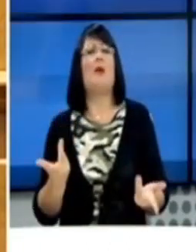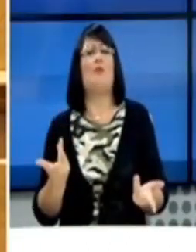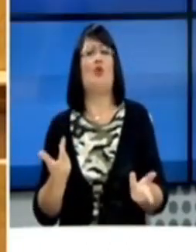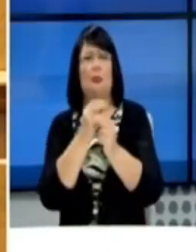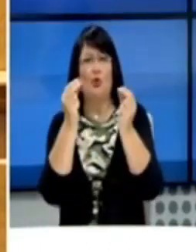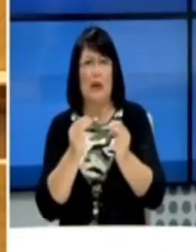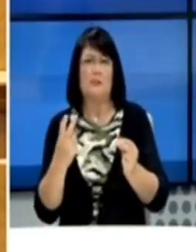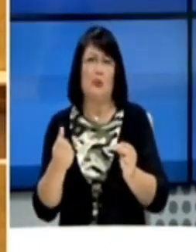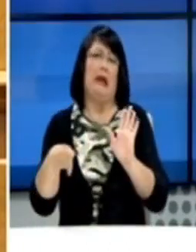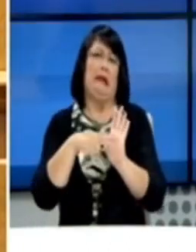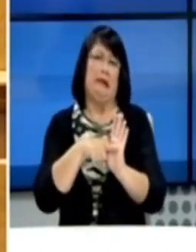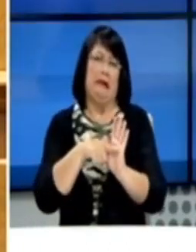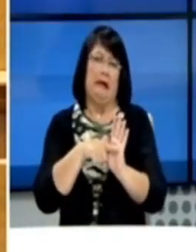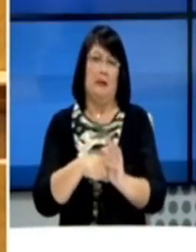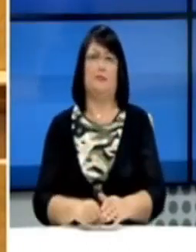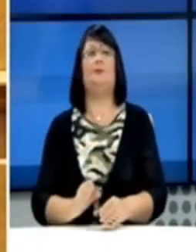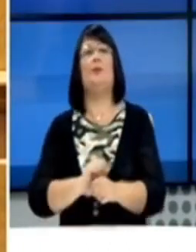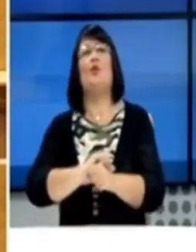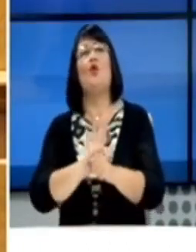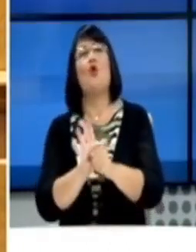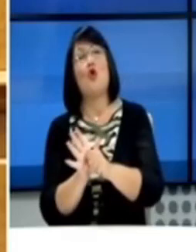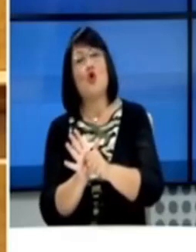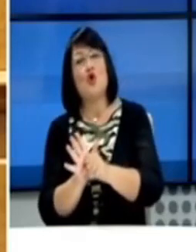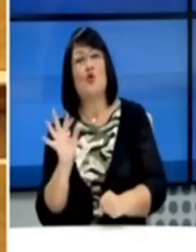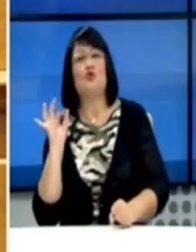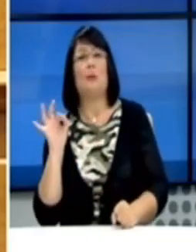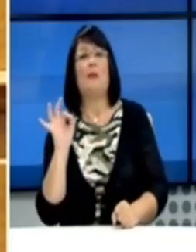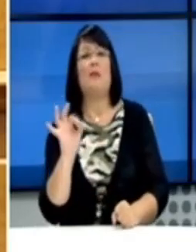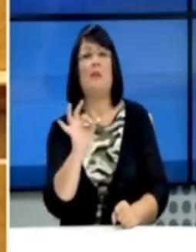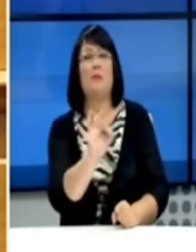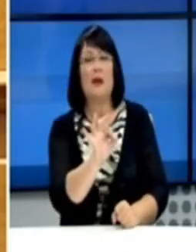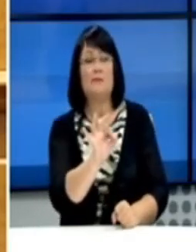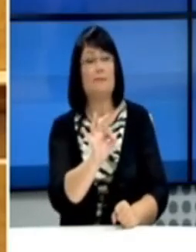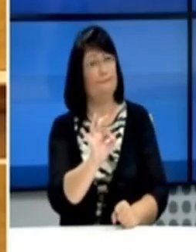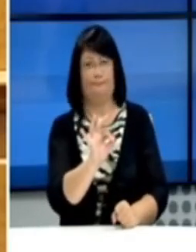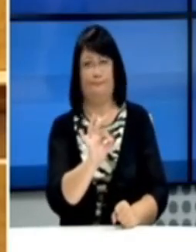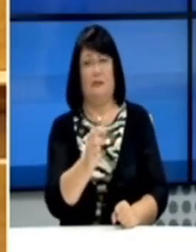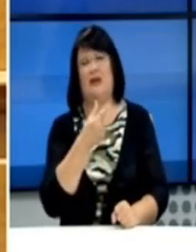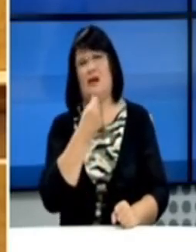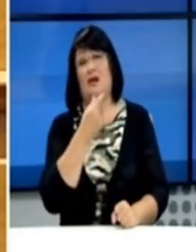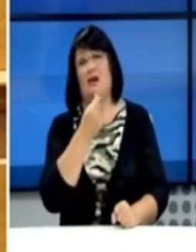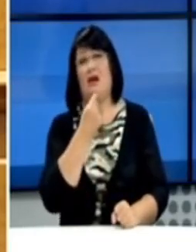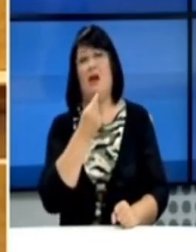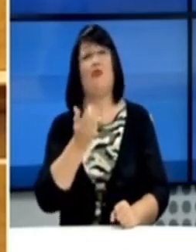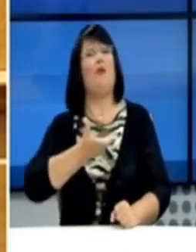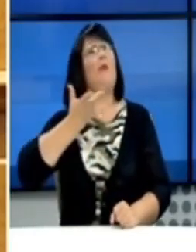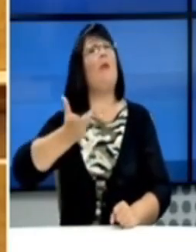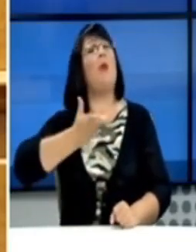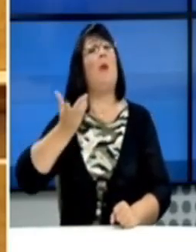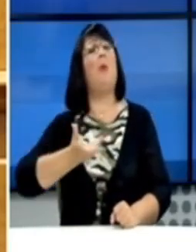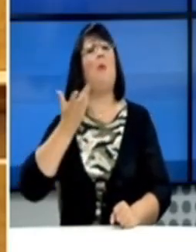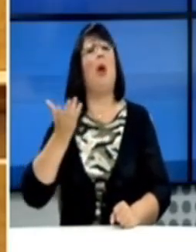πανδημίας. Και ο κορονοϊός δεν προσφέρεται για εύκολες ρητορικές